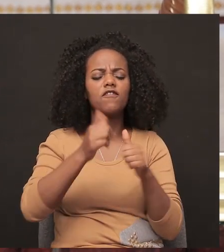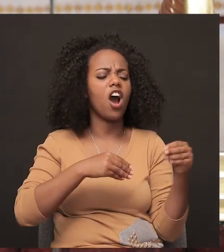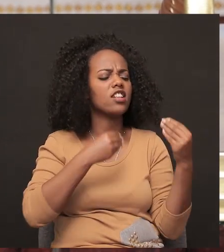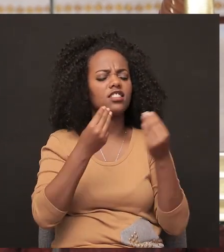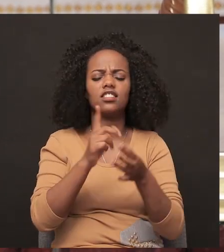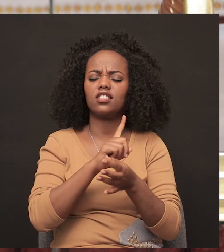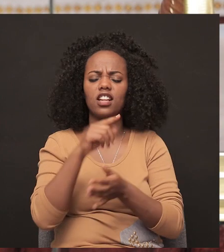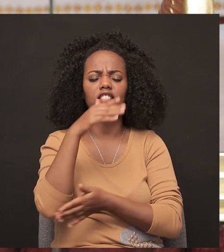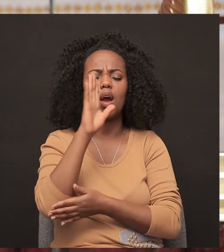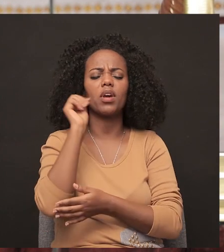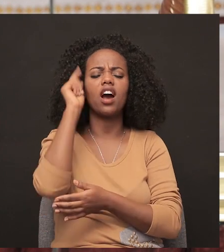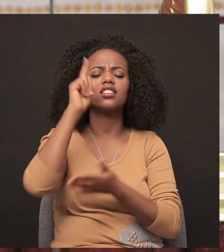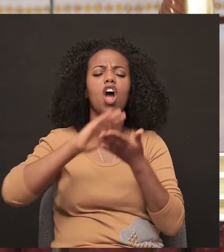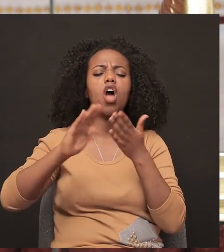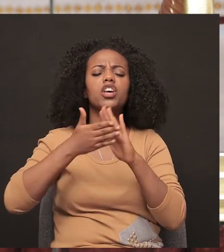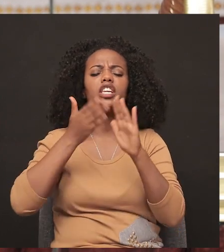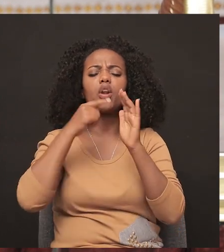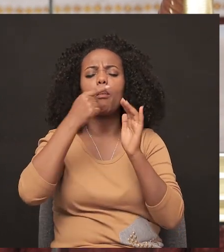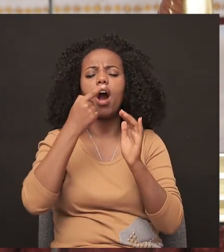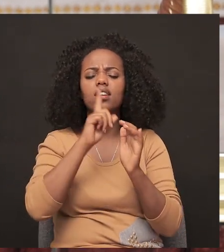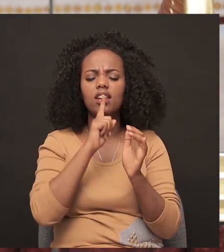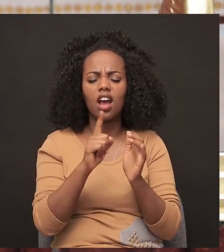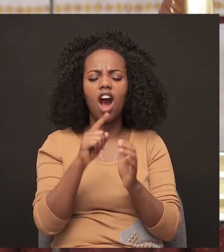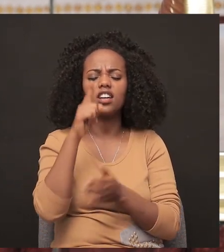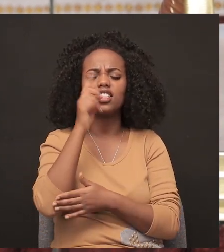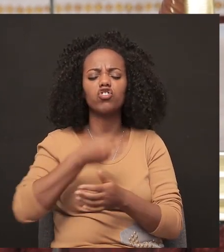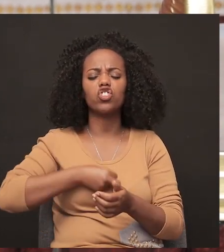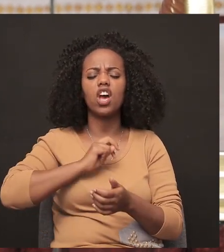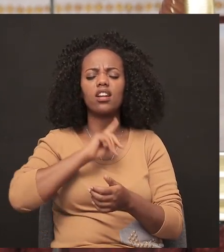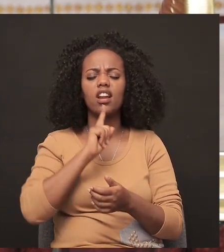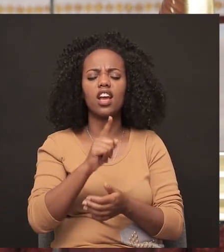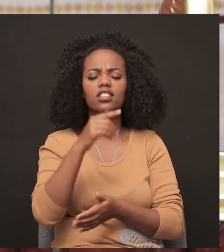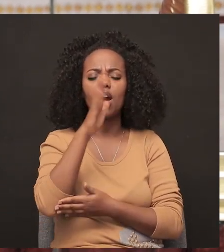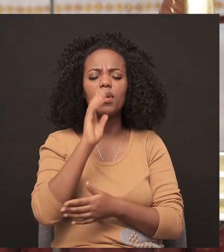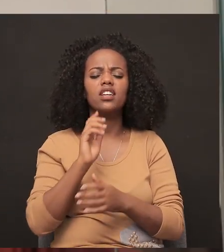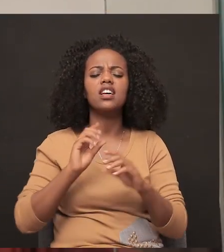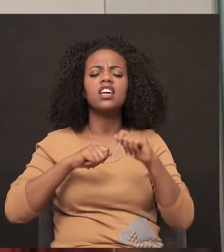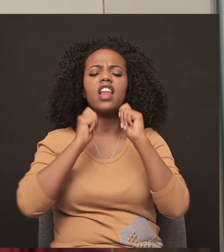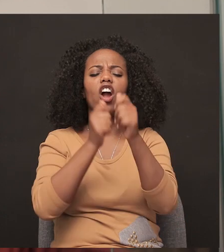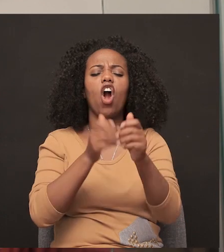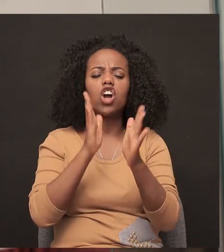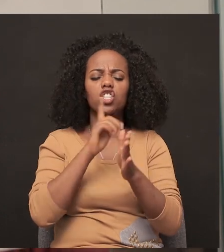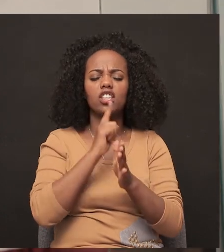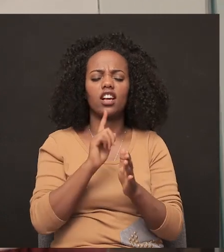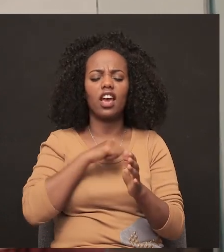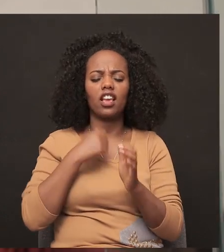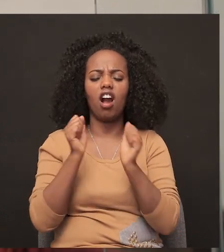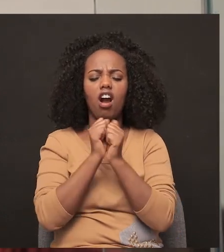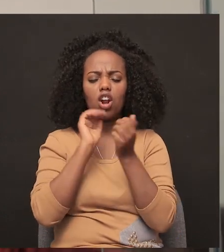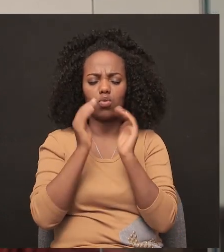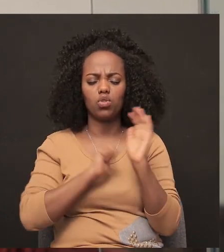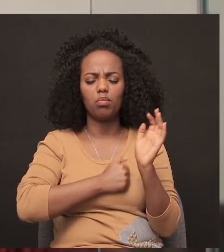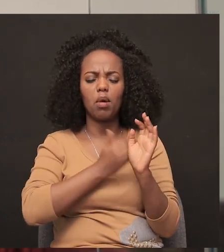አትስጠን እግዚአብሔር መሐሪ እግዚአብሔር ይቅርባይ እግዚአብሔር ቸር እግዚአብሔር ለጋስ ከኛ ጋር አሁንልን